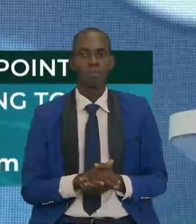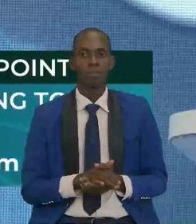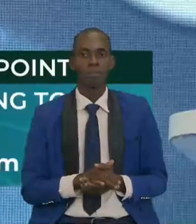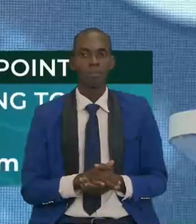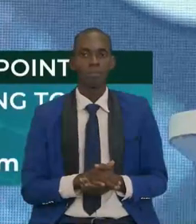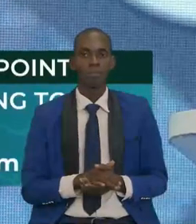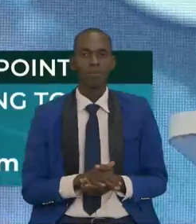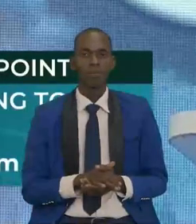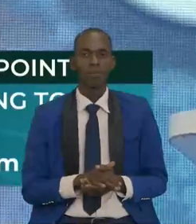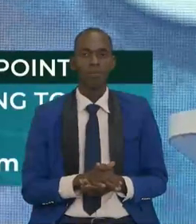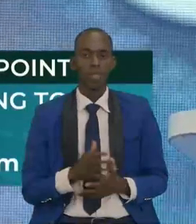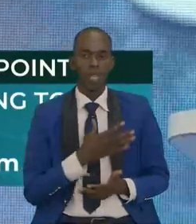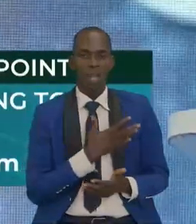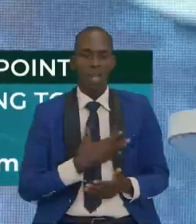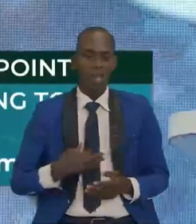terre.